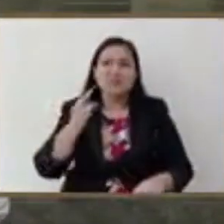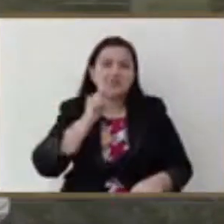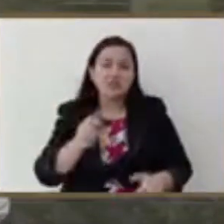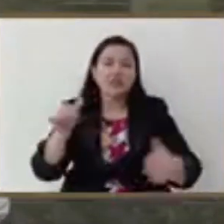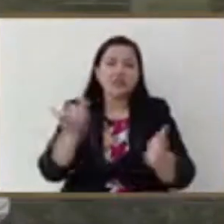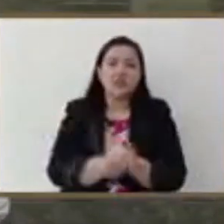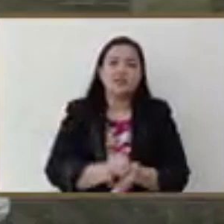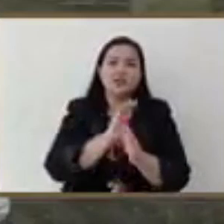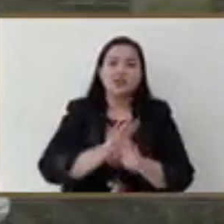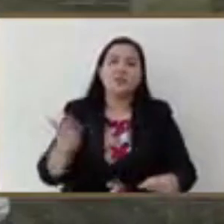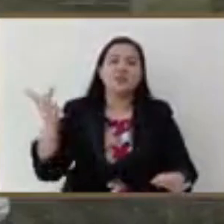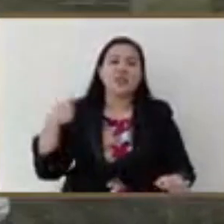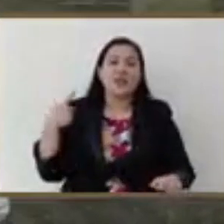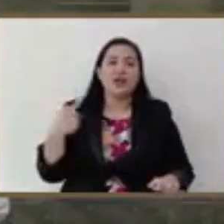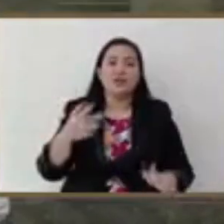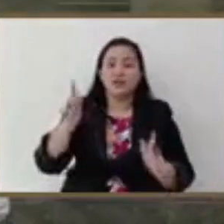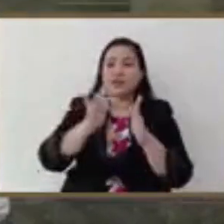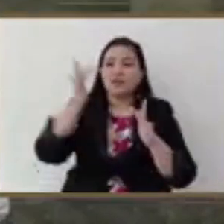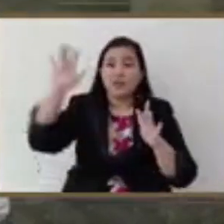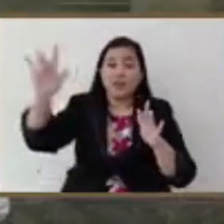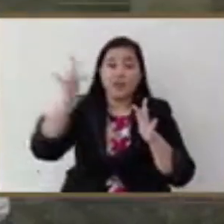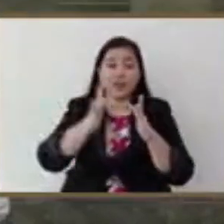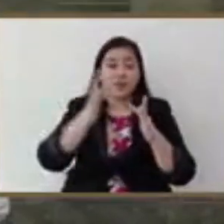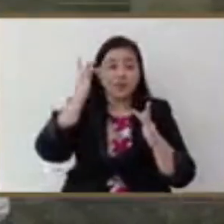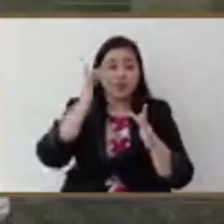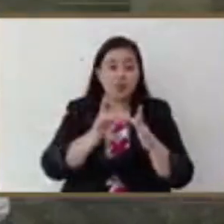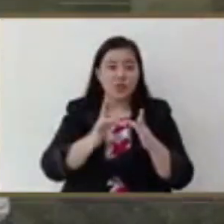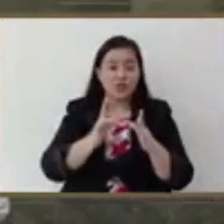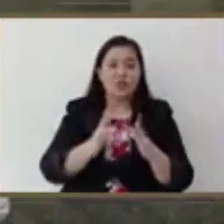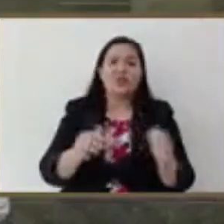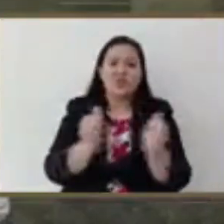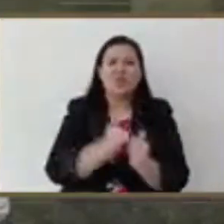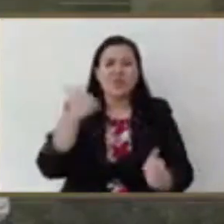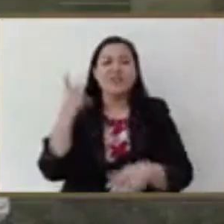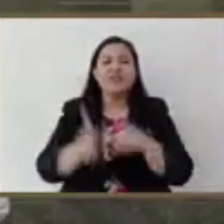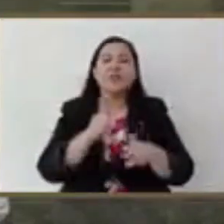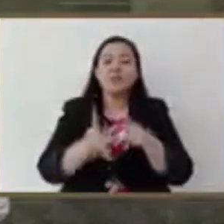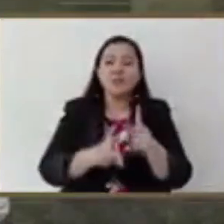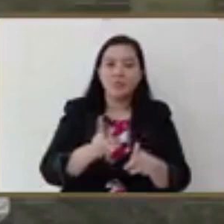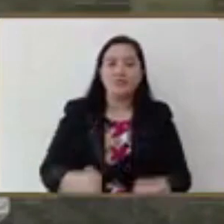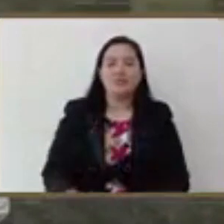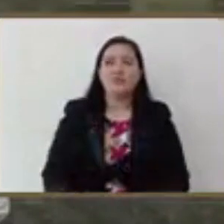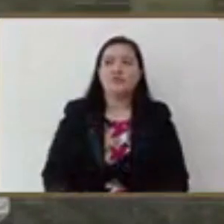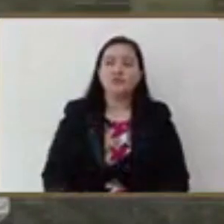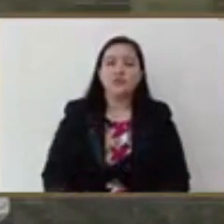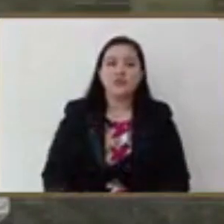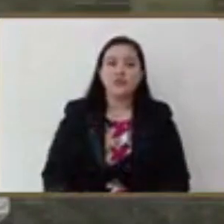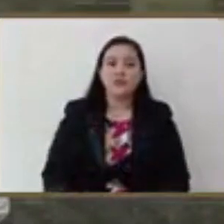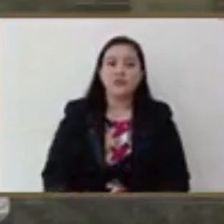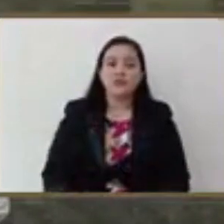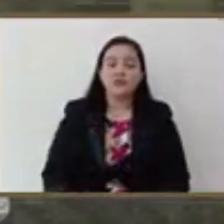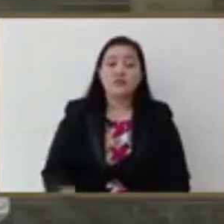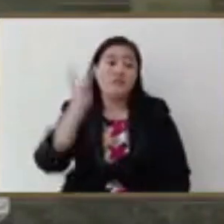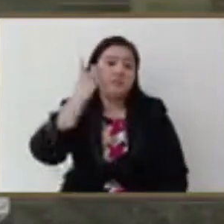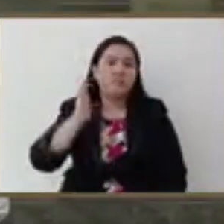tao. Pero hindi po tayo sumasang-ayon doon sa mga taong hindi ayon ang buhay